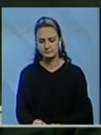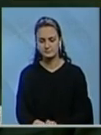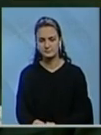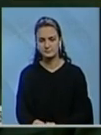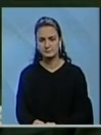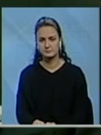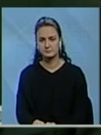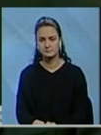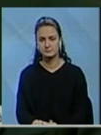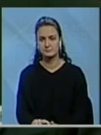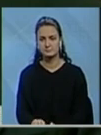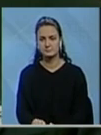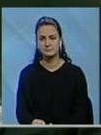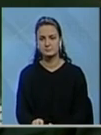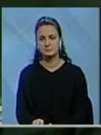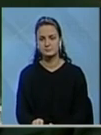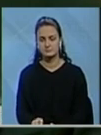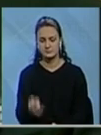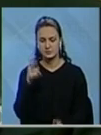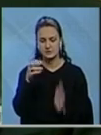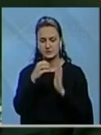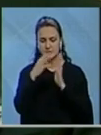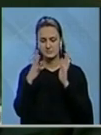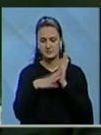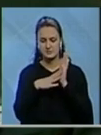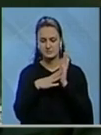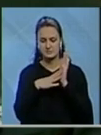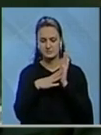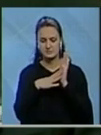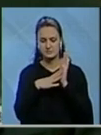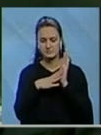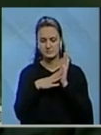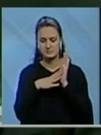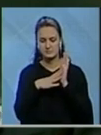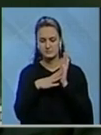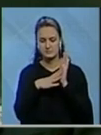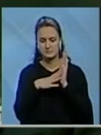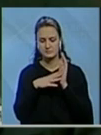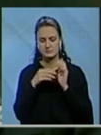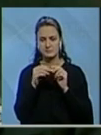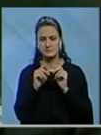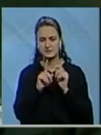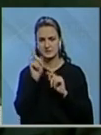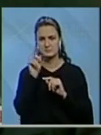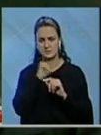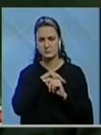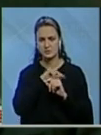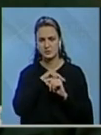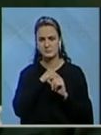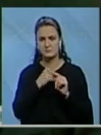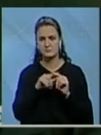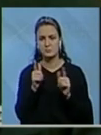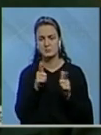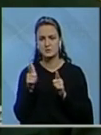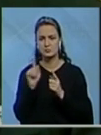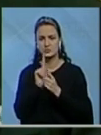Კომისიამ დაამტკიცა უკვე 2019 წელს გასატარებელი ღონისძიებები. Ჩვენ უკვე იანვრის თვიდან ვიწყებთ სამუშაოებს იმისთვის, რომ